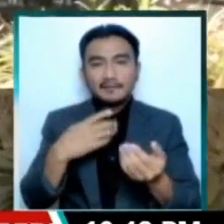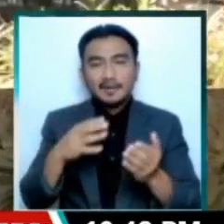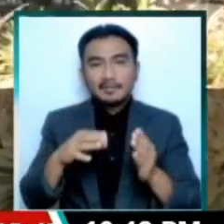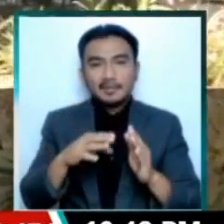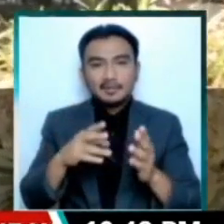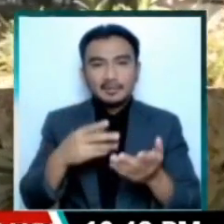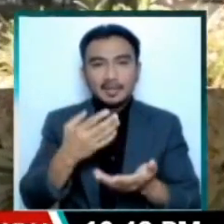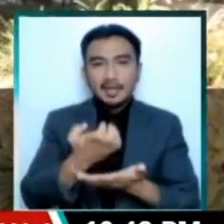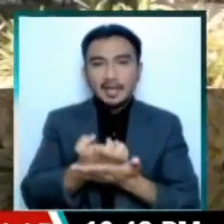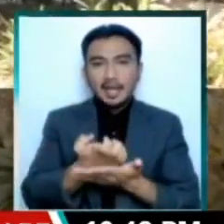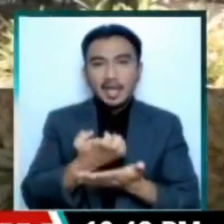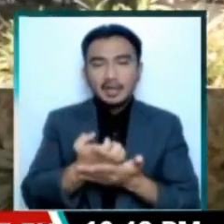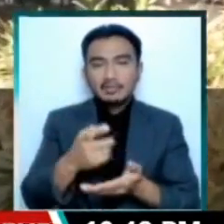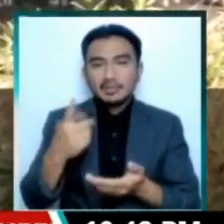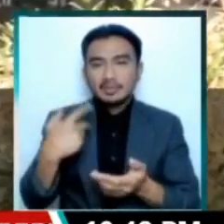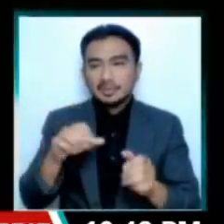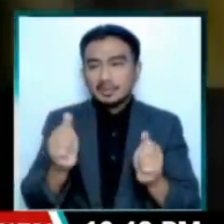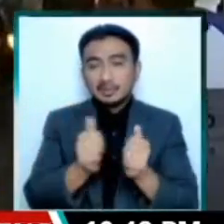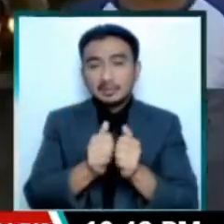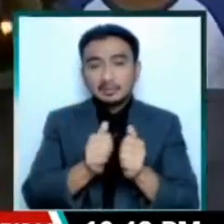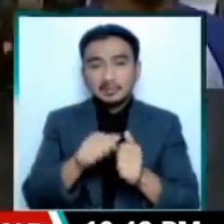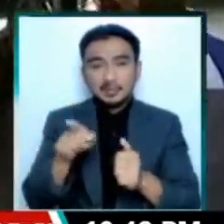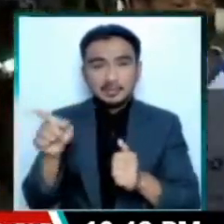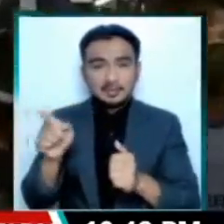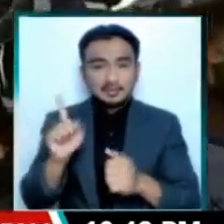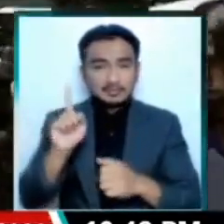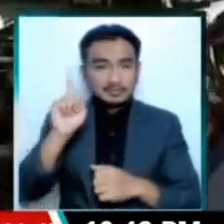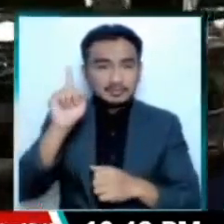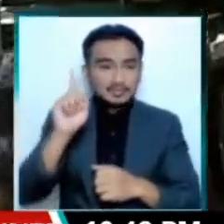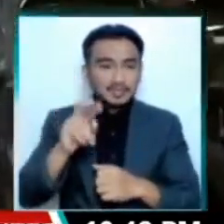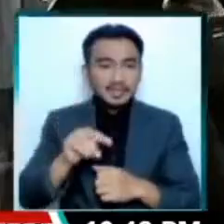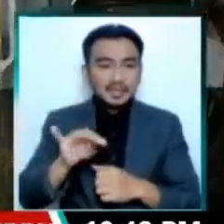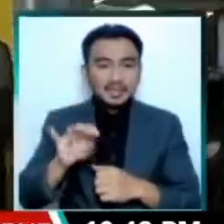4 pang dating NEDA Chiefs.